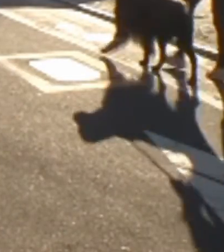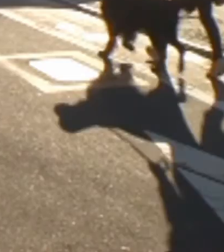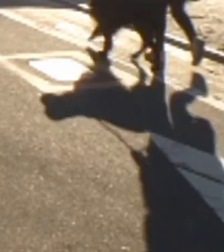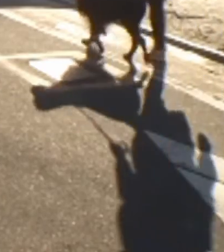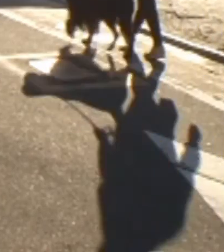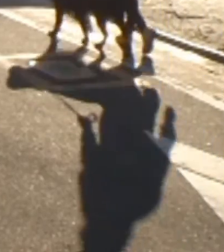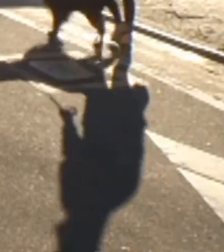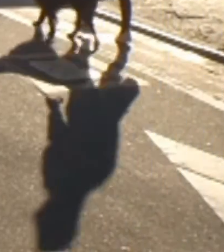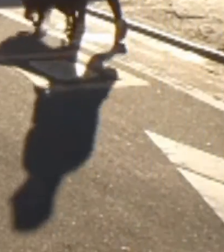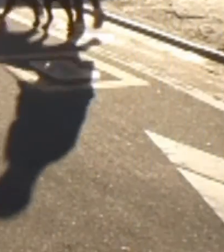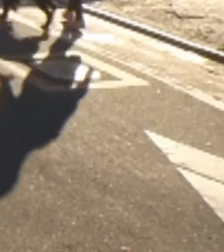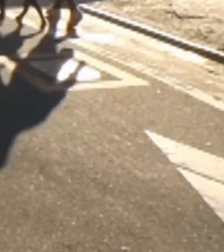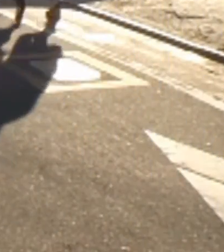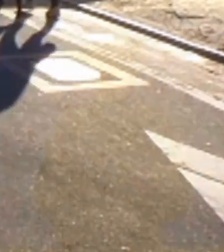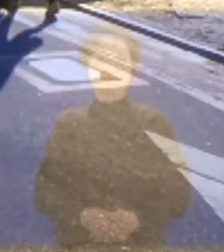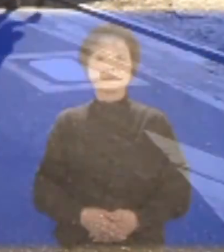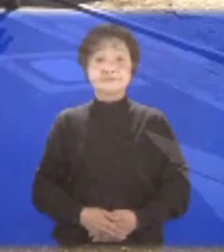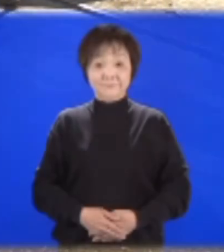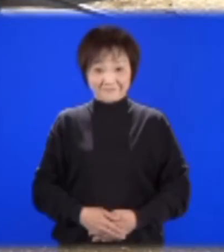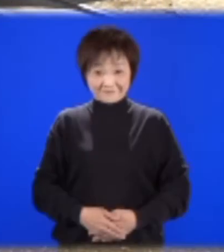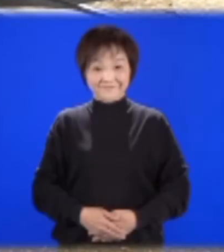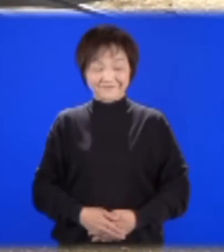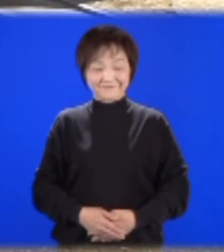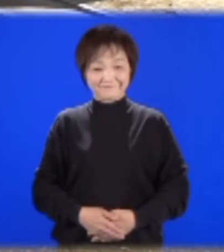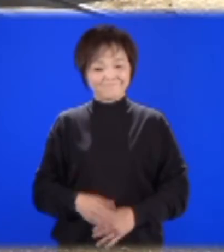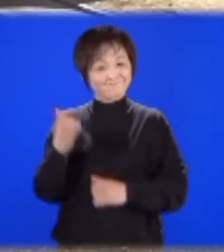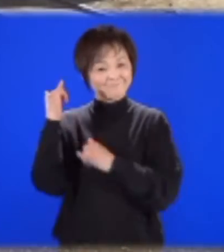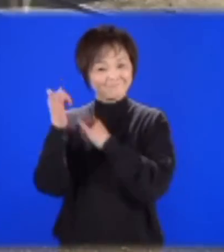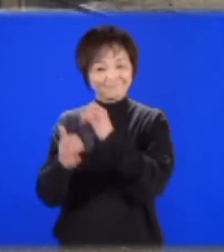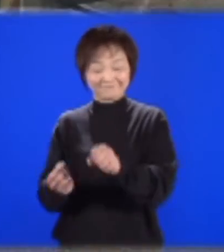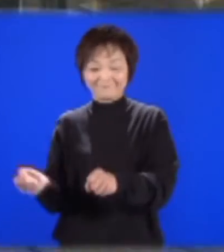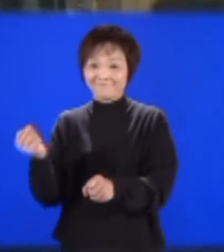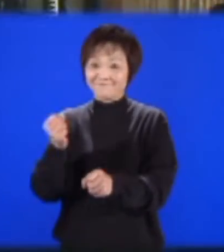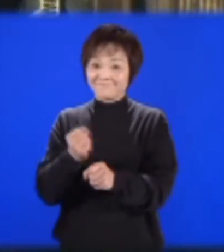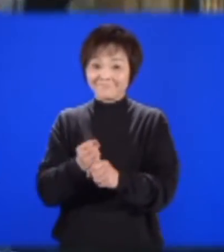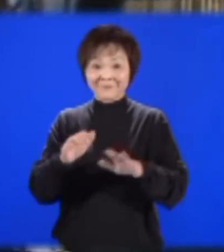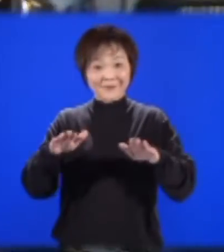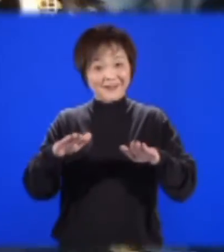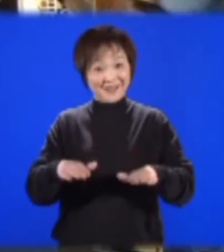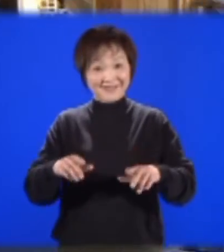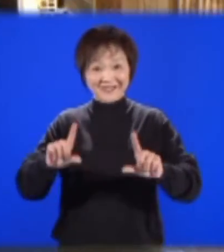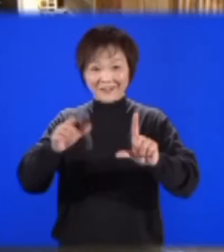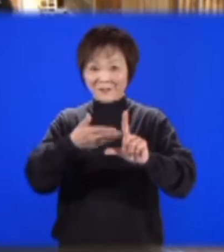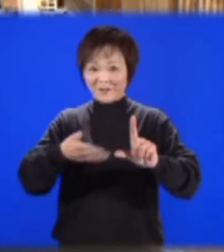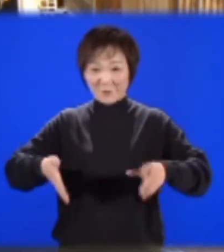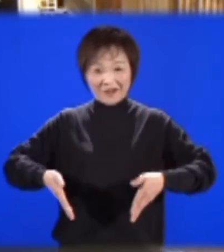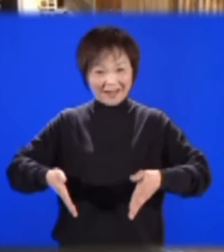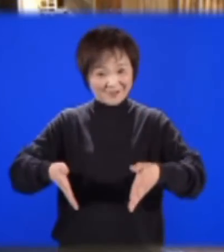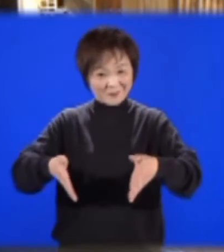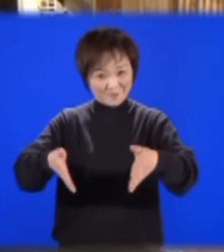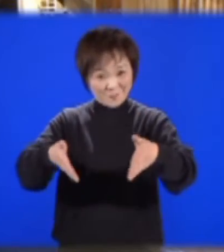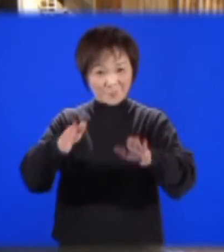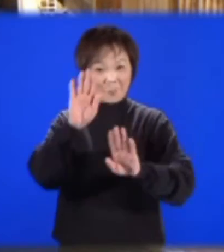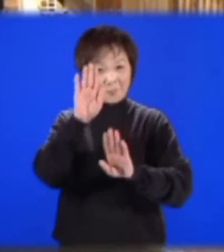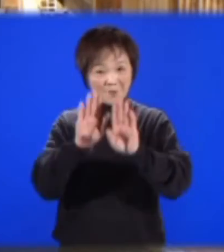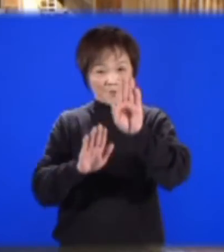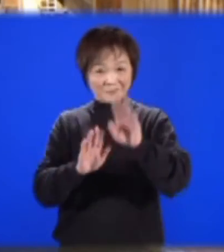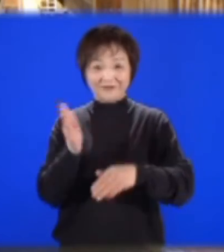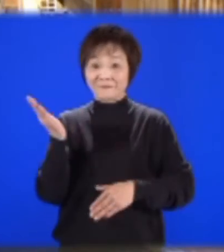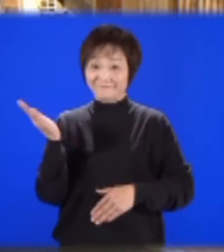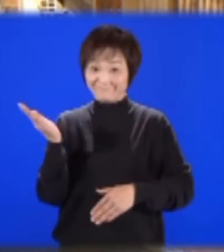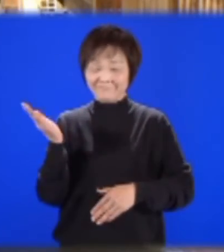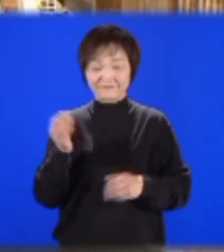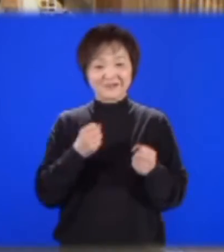さてさて、時は戻って江戸、いえ現在の東海道、今でもたくさんの往来があります。